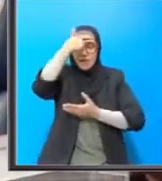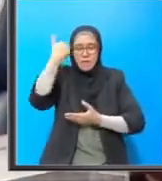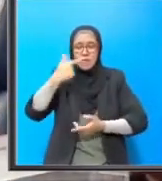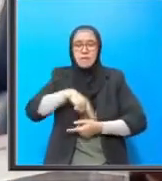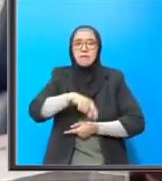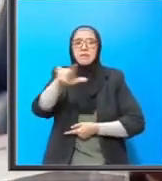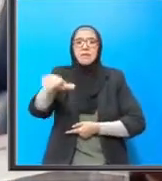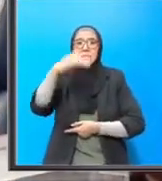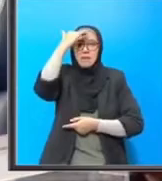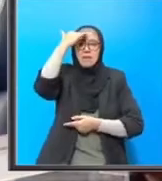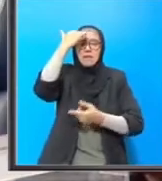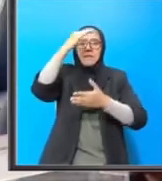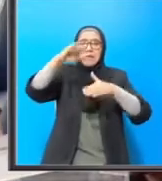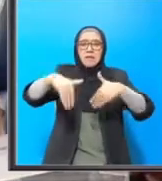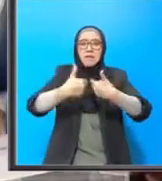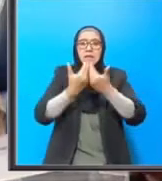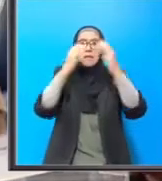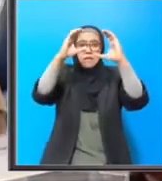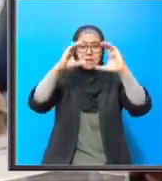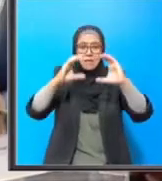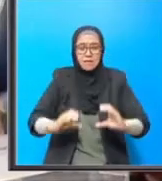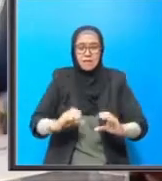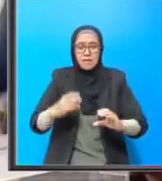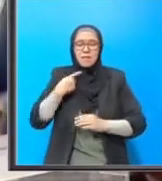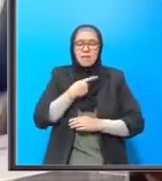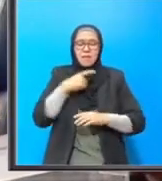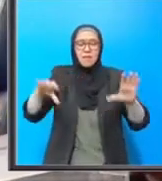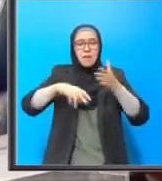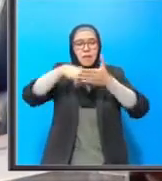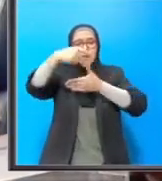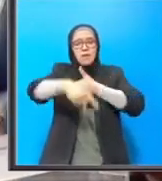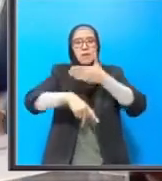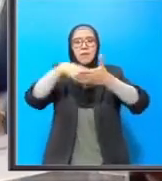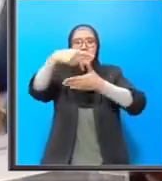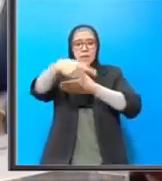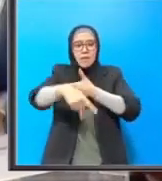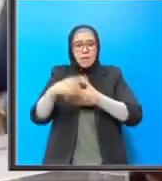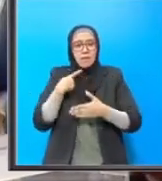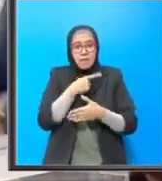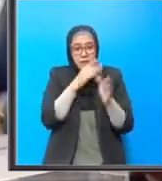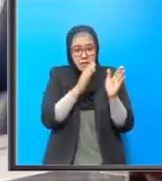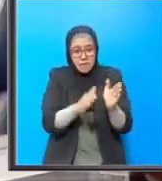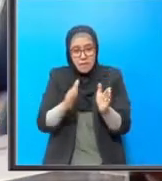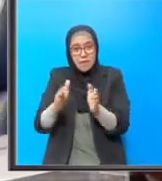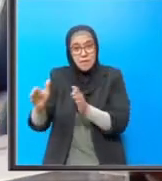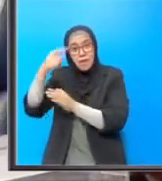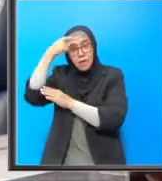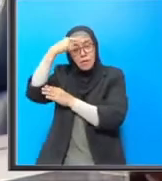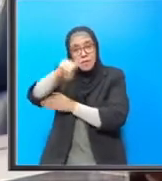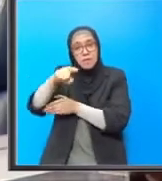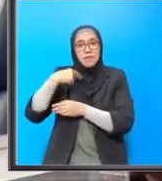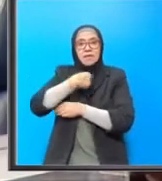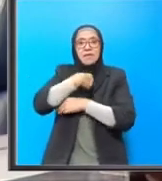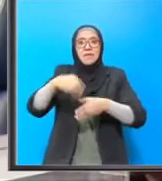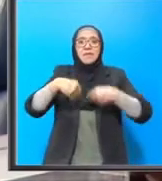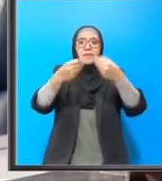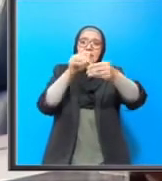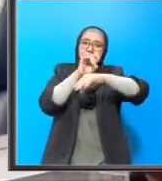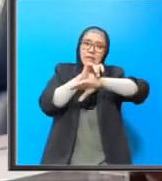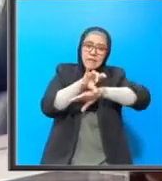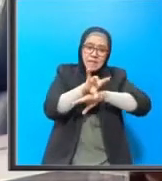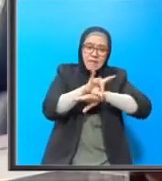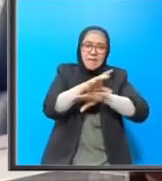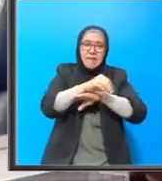caranya jadi Disamping itu kita mengadakan perbagai program yang kita buat untuk kita memberi wedekan